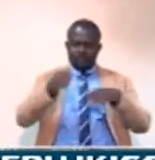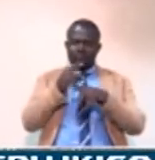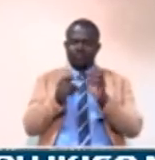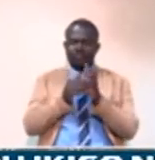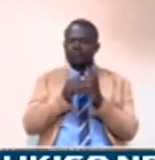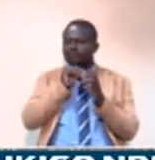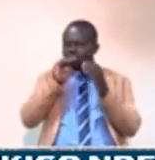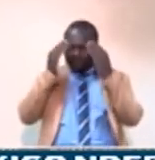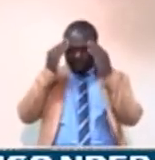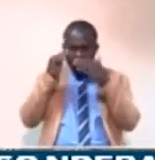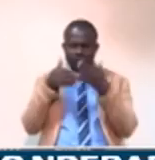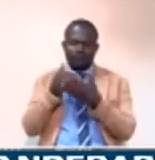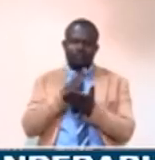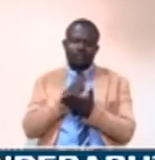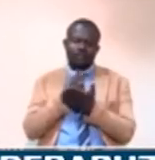ariko